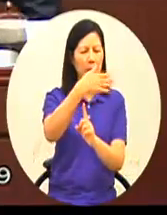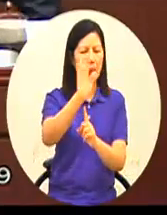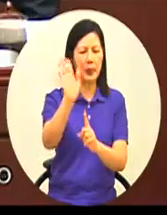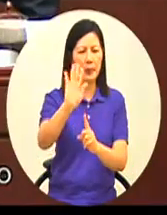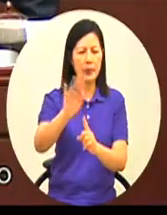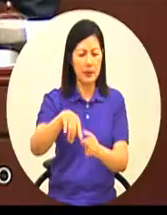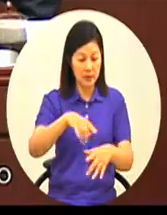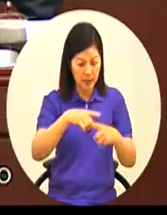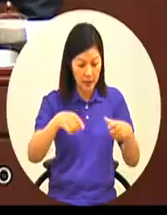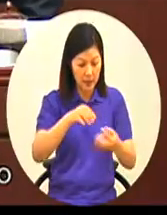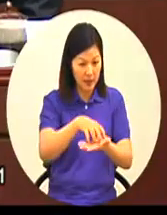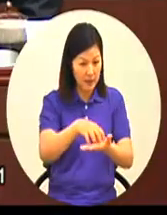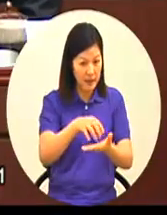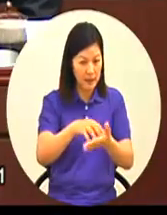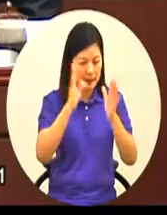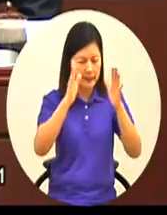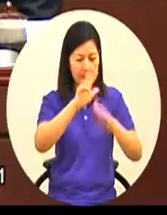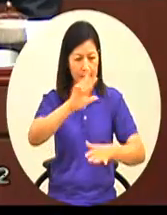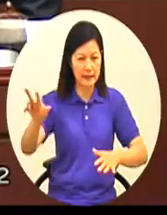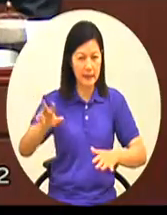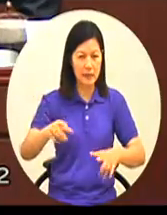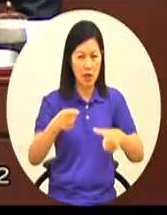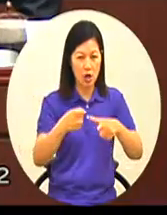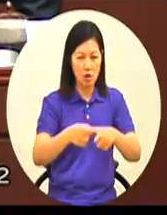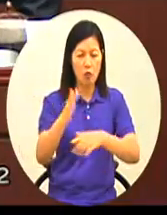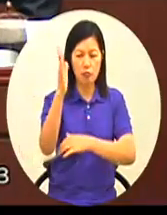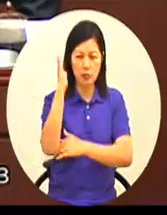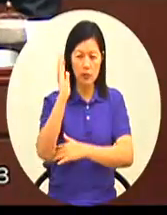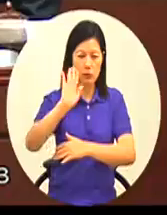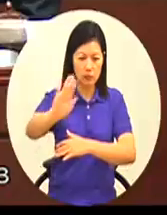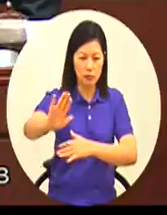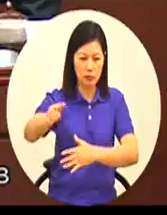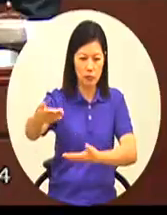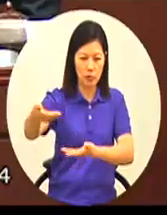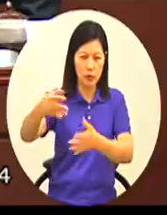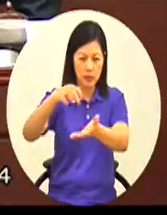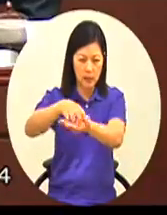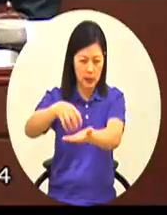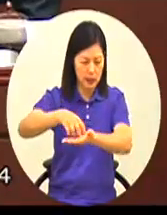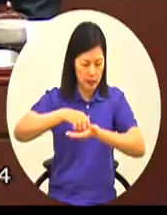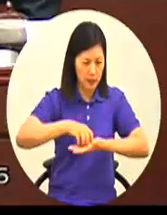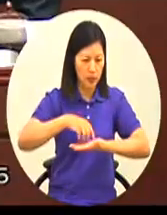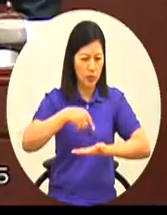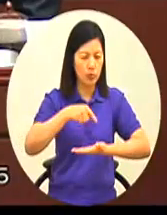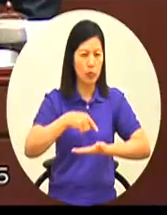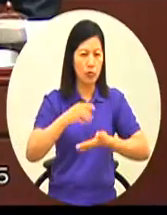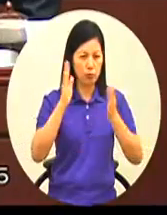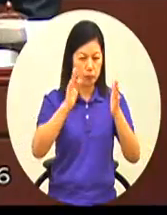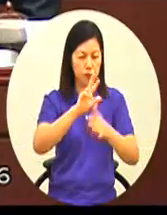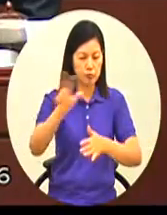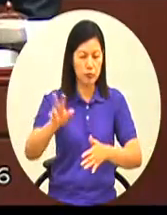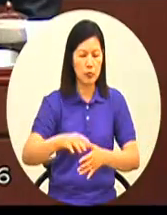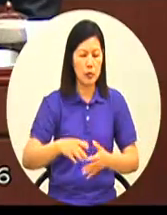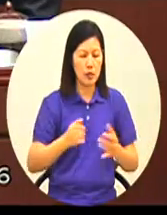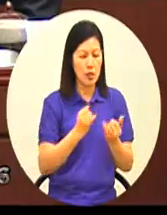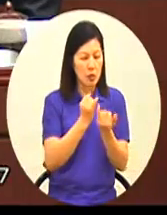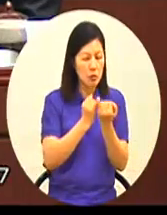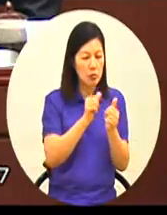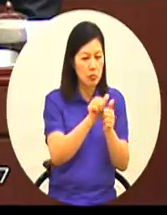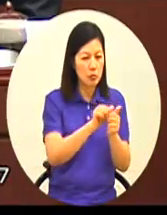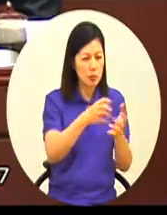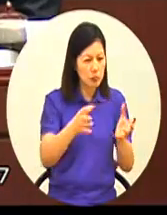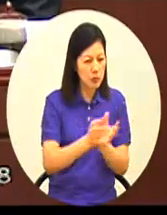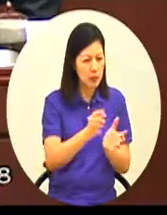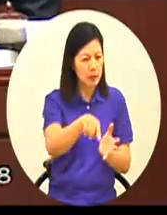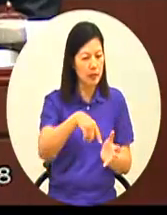是这是一张非常正式是由公部门发出来的一个可以是一个伴侣的证书，我们的同志团体非常的认同，所以